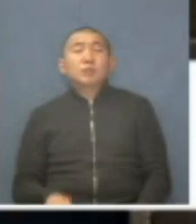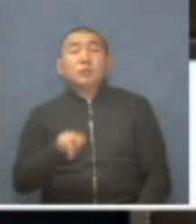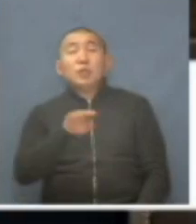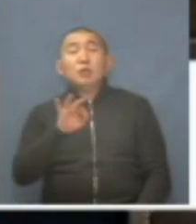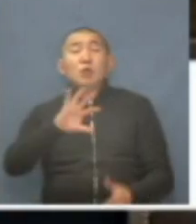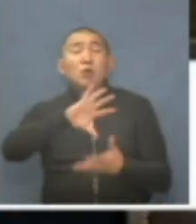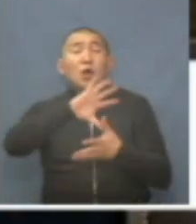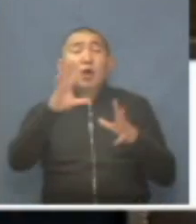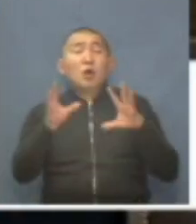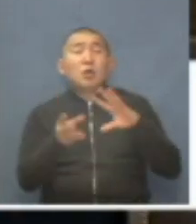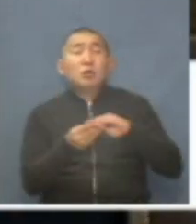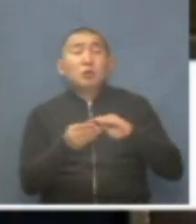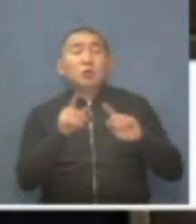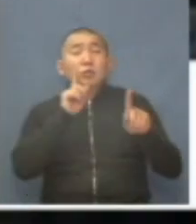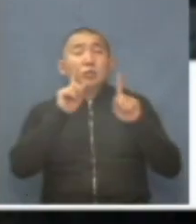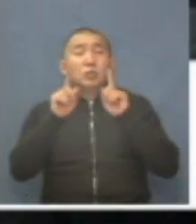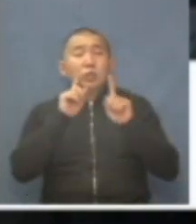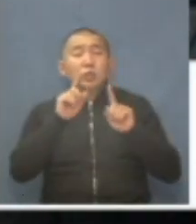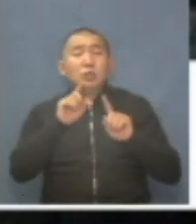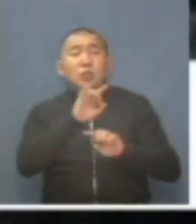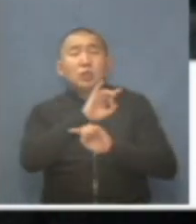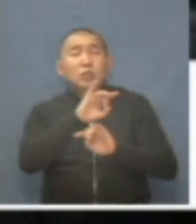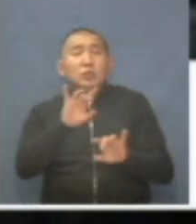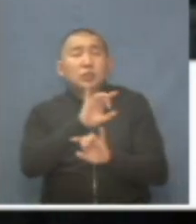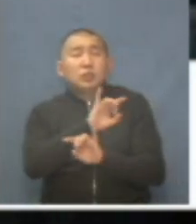эксперты предоставили исчерпывающие и